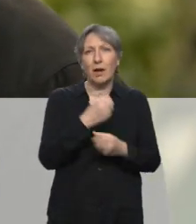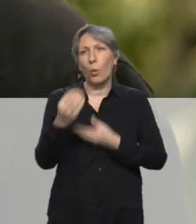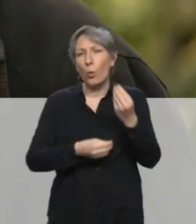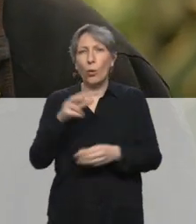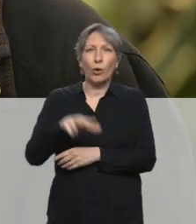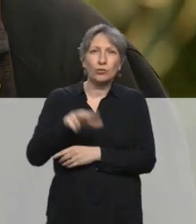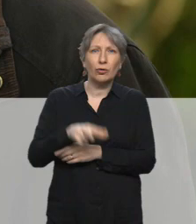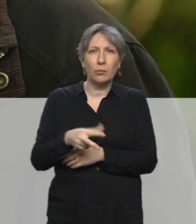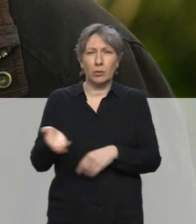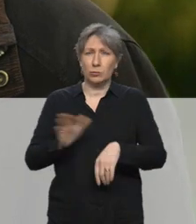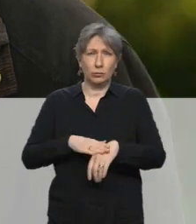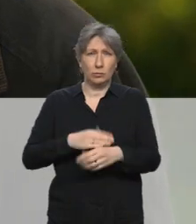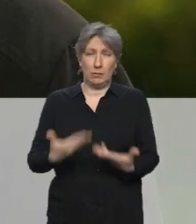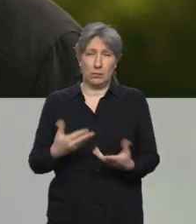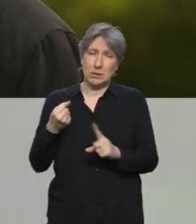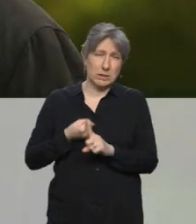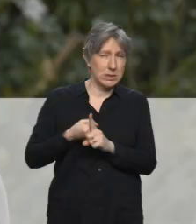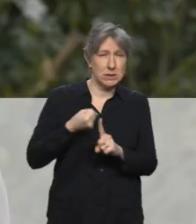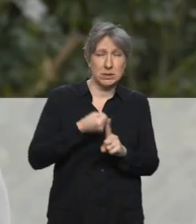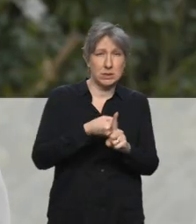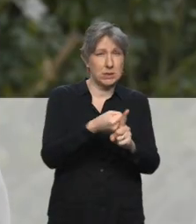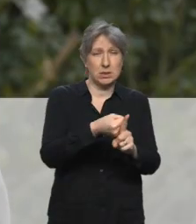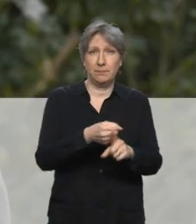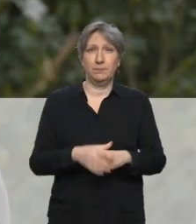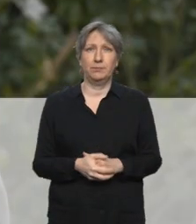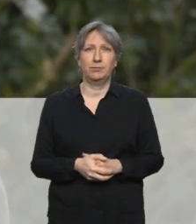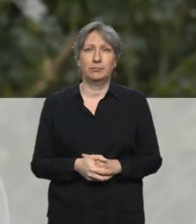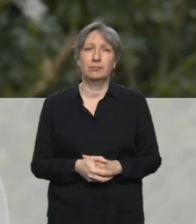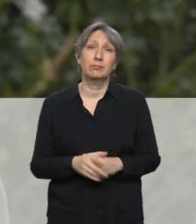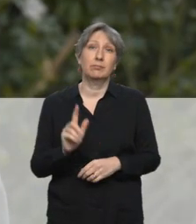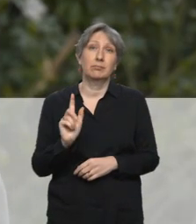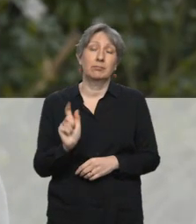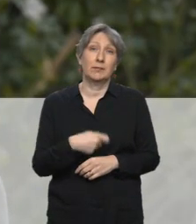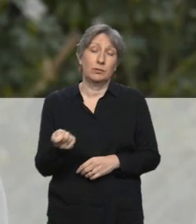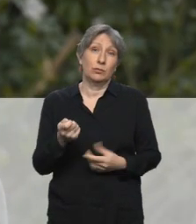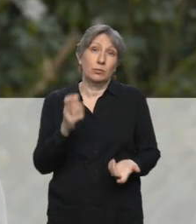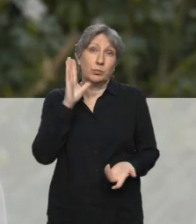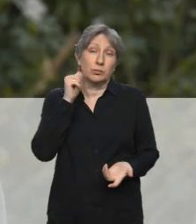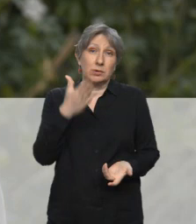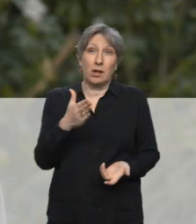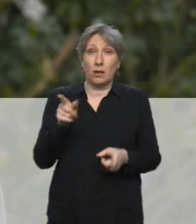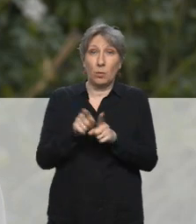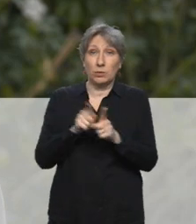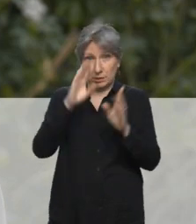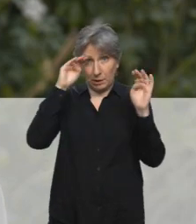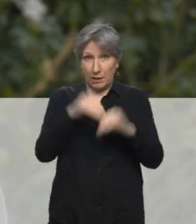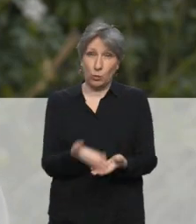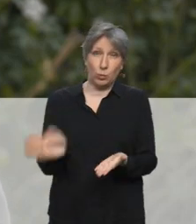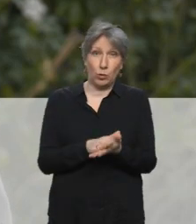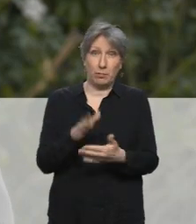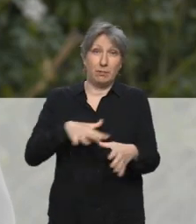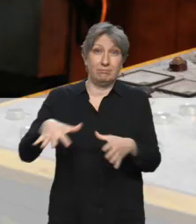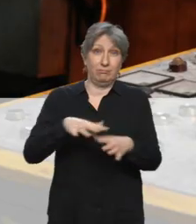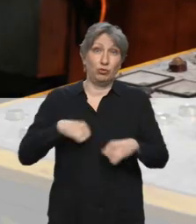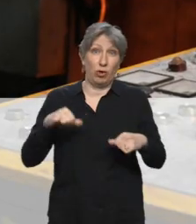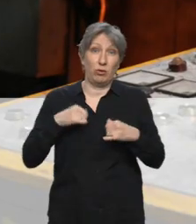un logement, devient l'objet d'un parcours du combattant. Il ne faut pas chercher beaucoup plus loin le doublement des symptômes dépressifs parmi les jeunes durant la